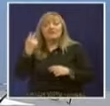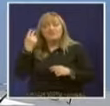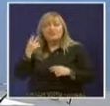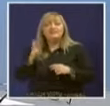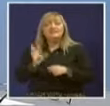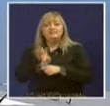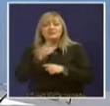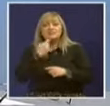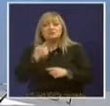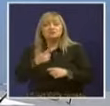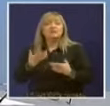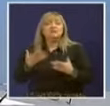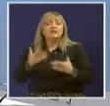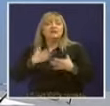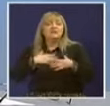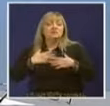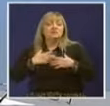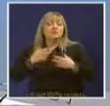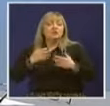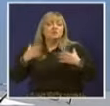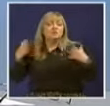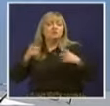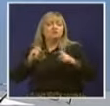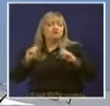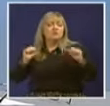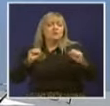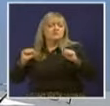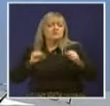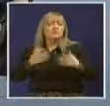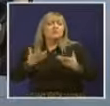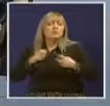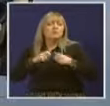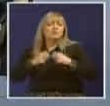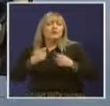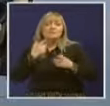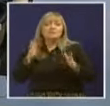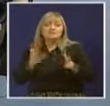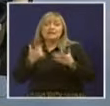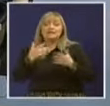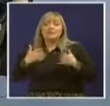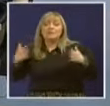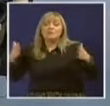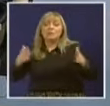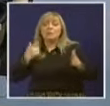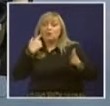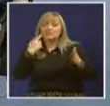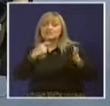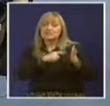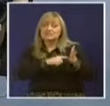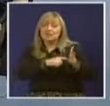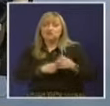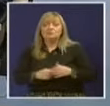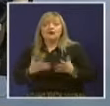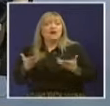2019 се разшумя повече и проблема така придоби общественост, което го направи по-значимо. Какво ви притеснява с изгарянето на